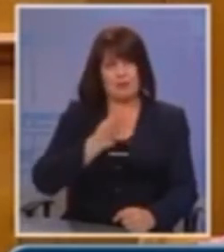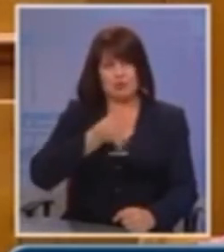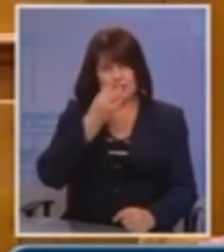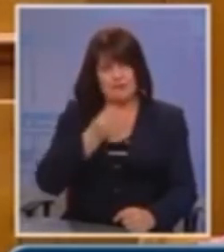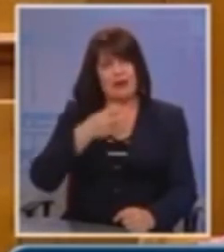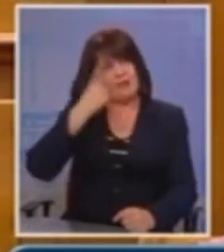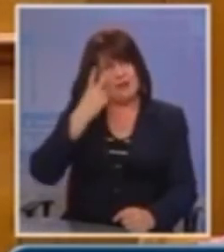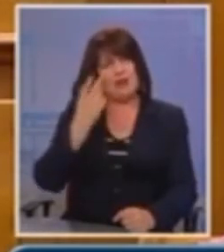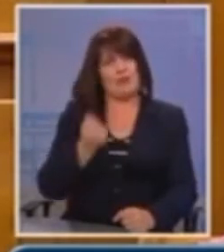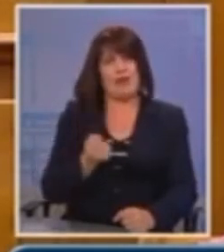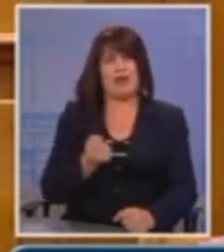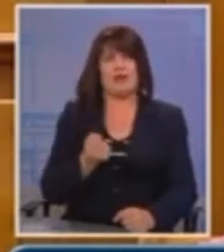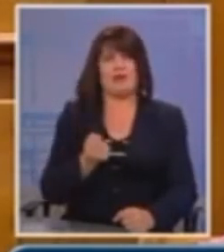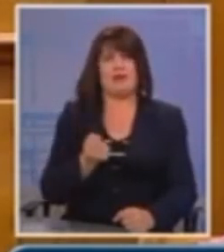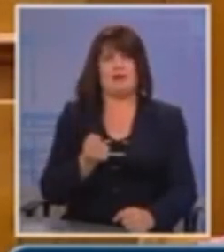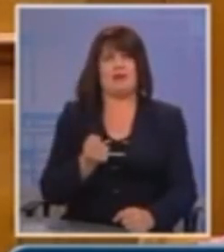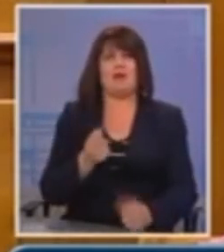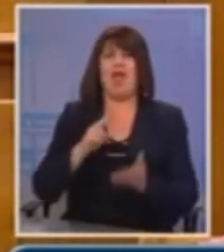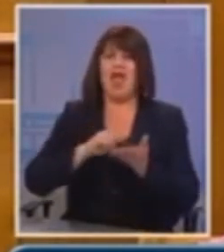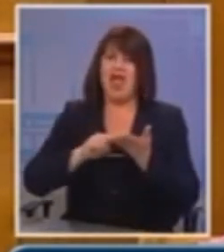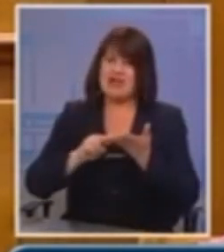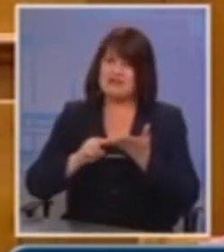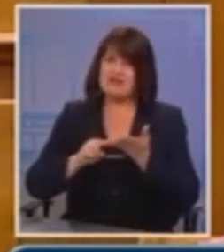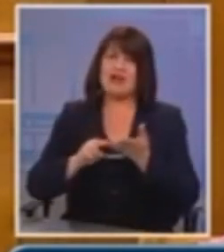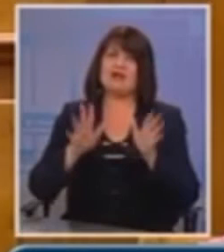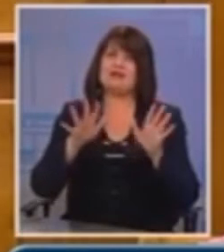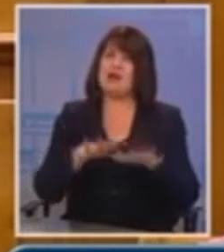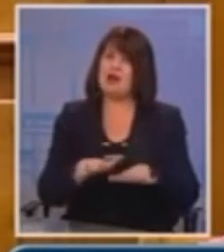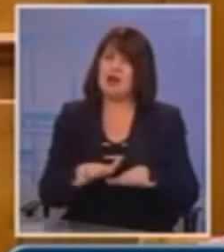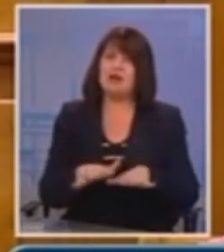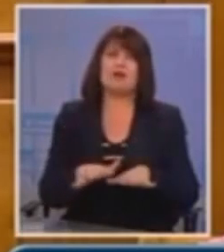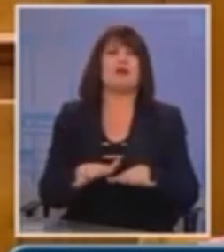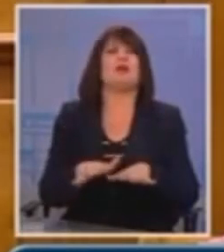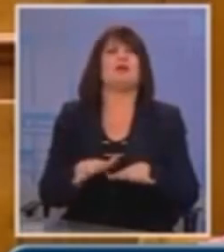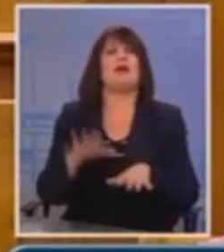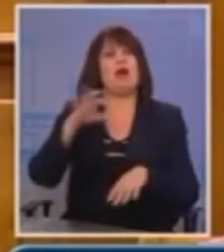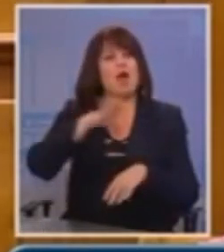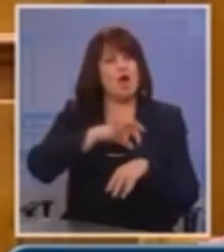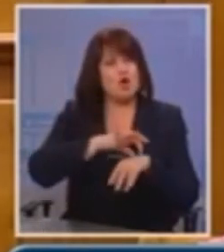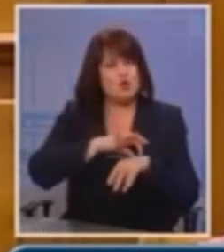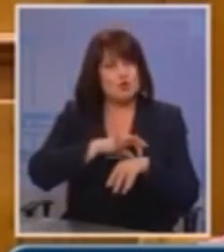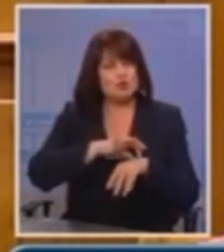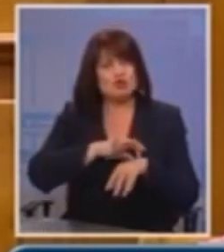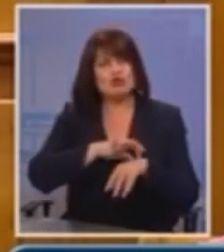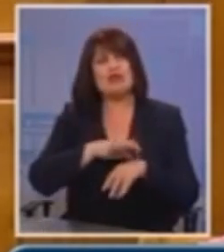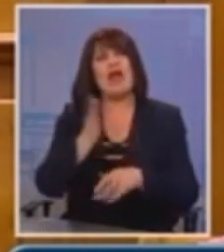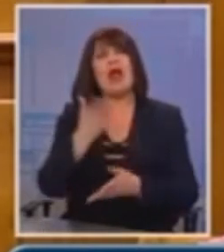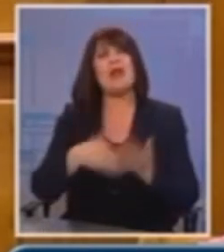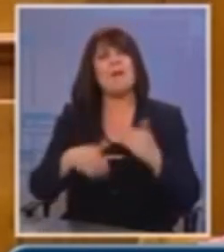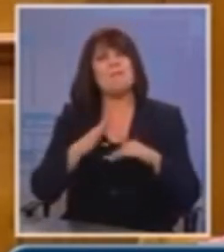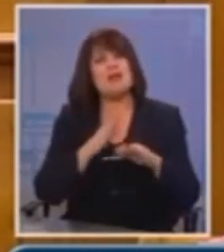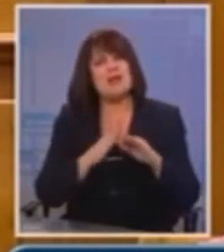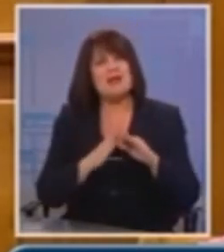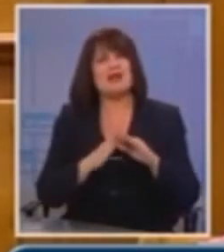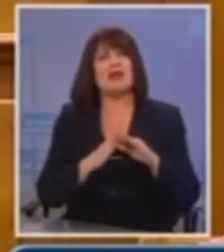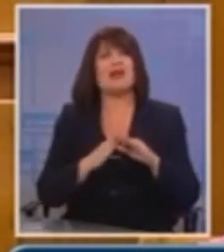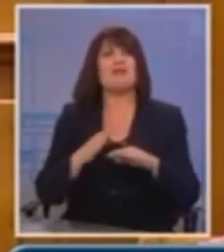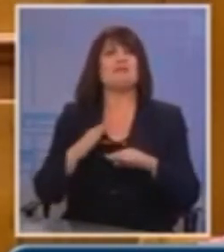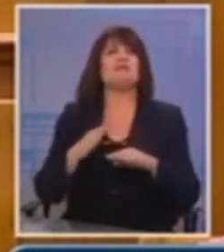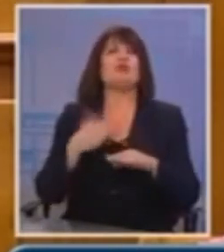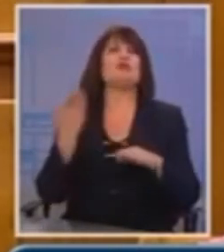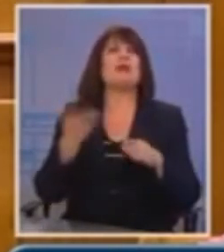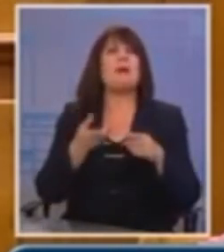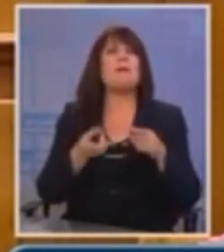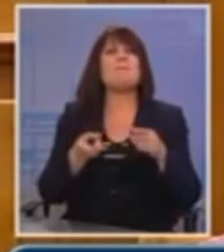έχει δικαίωμα στην ασφάλιση για την ανεργία, την αρρώστια, την αναπηρία, τη χειρία,